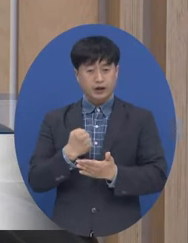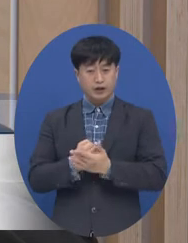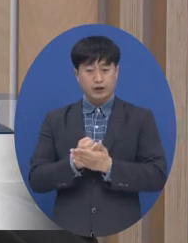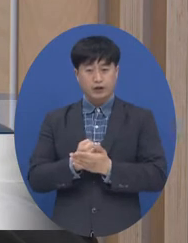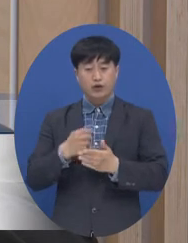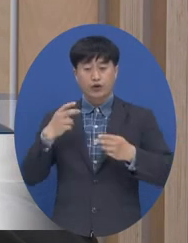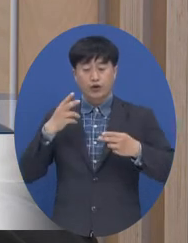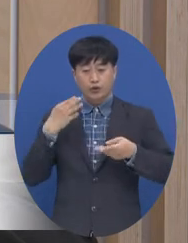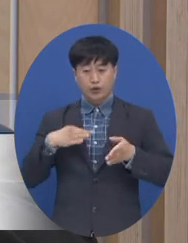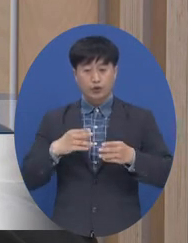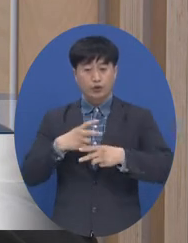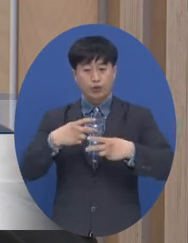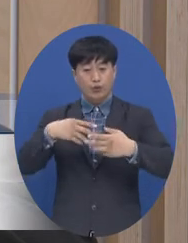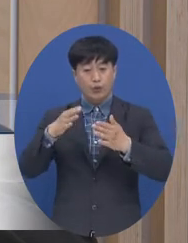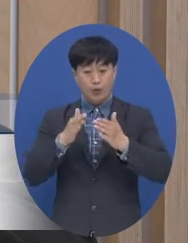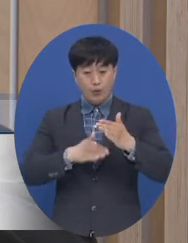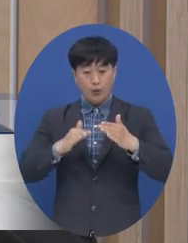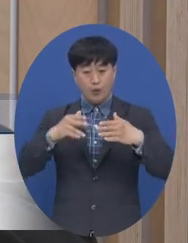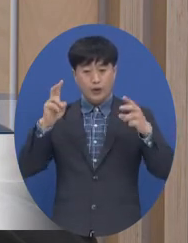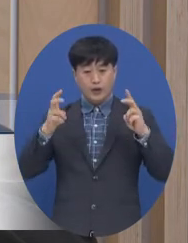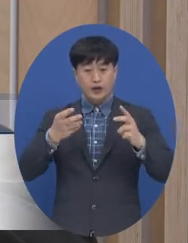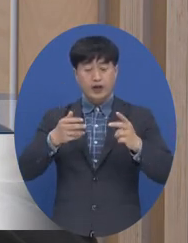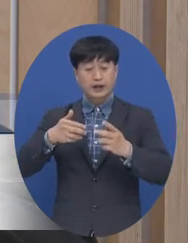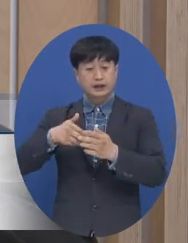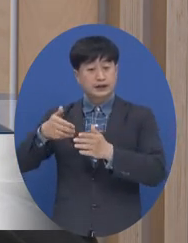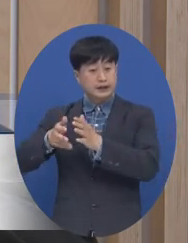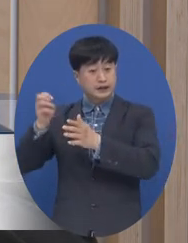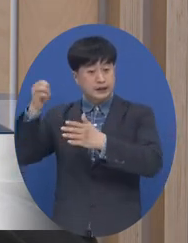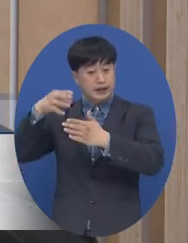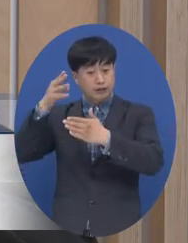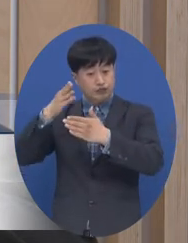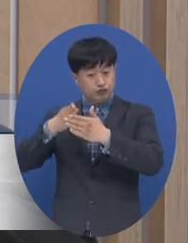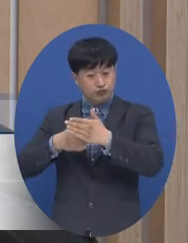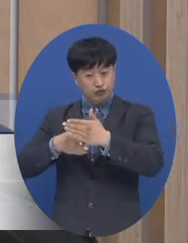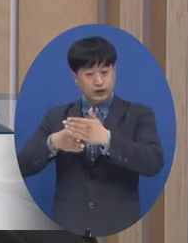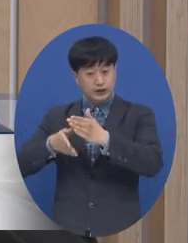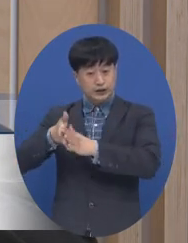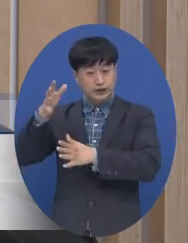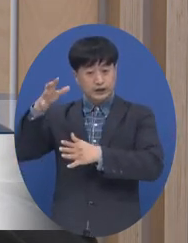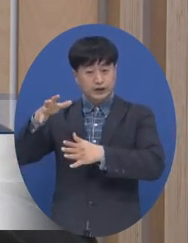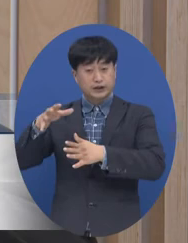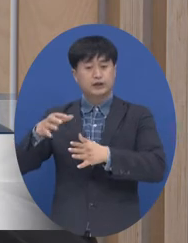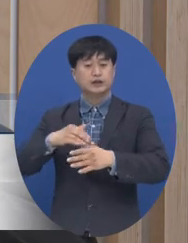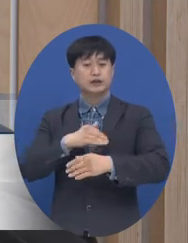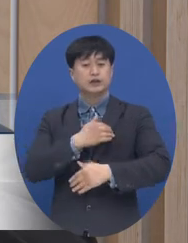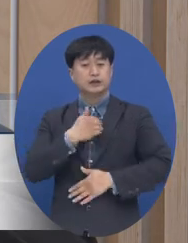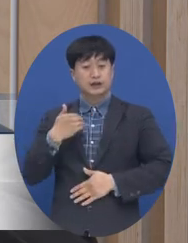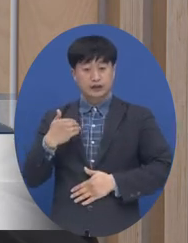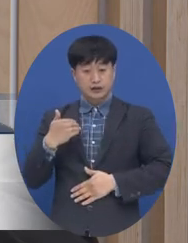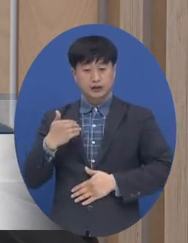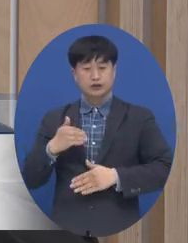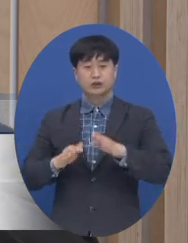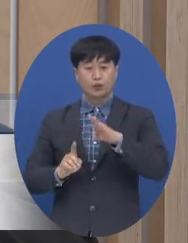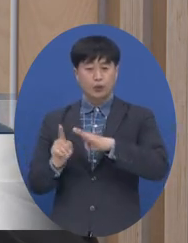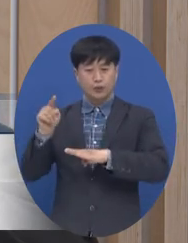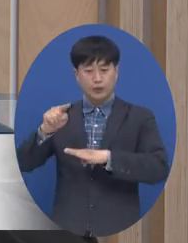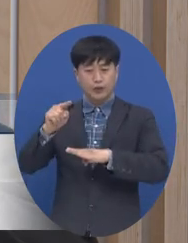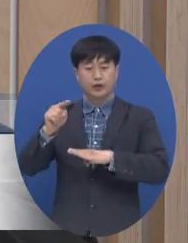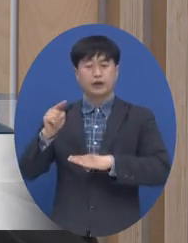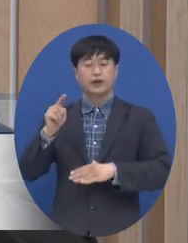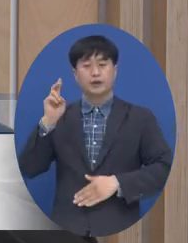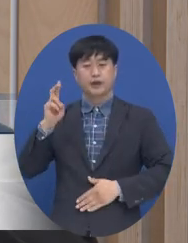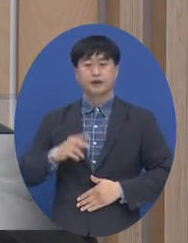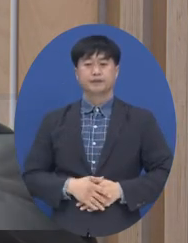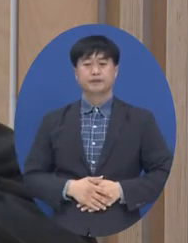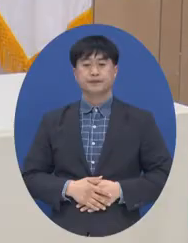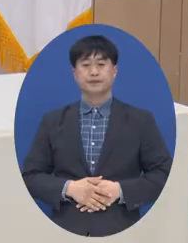우리 변기 조동사가 양주시의 입지 않 부분은 우리 양주시의 폭격을 한 판단도 더 완벽해 주지 않았나 이런 생각을